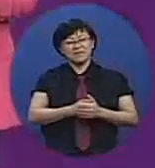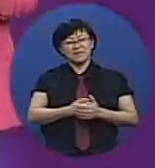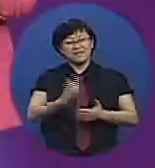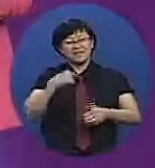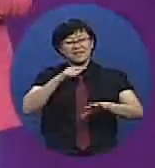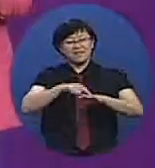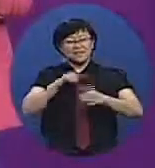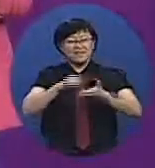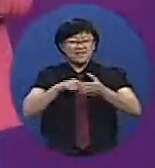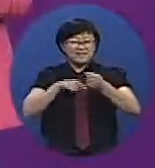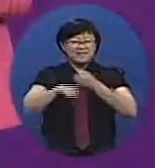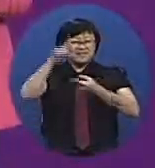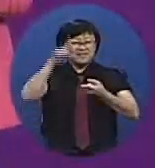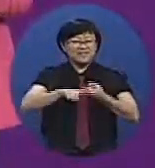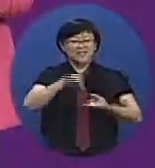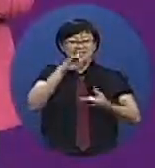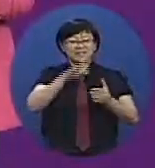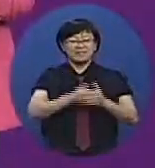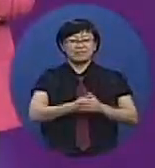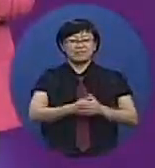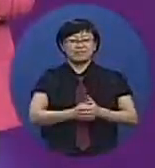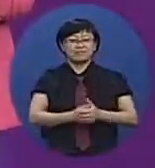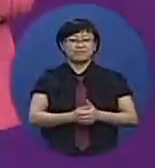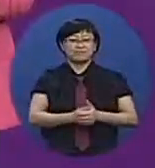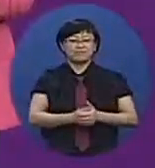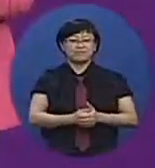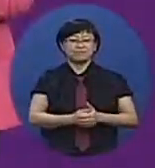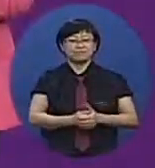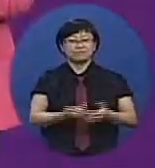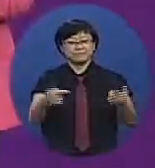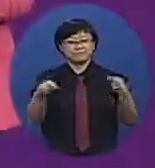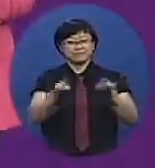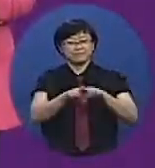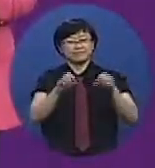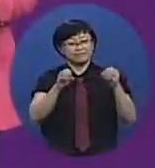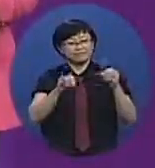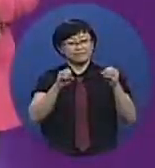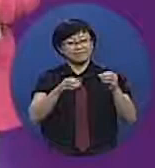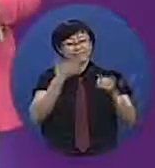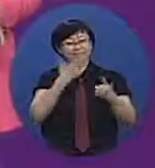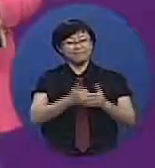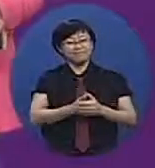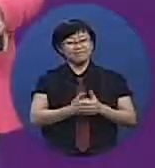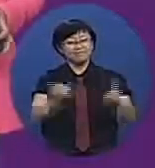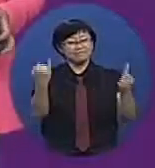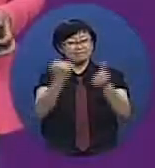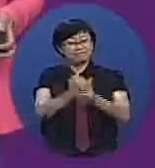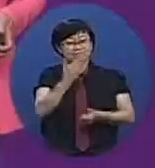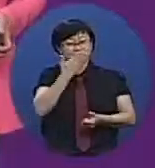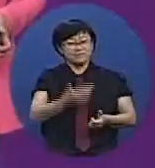안 되잖아요. 아니 그러면 아니 있다면 이렇게 이렇게 항원 이렇게 결혼 생각. 근데 그